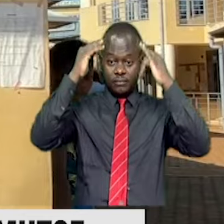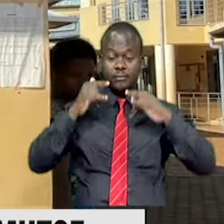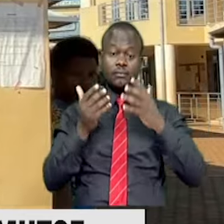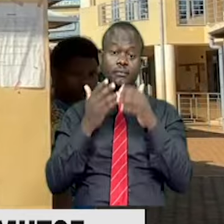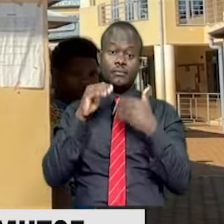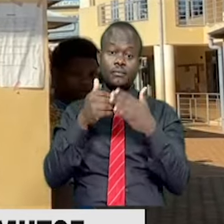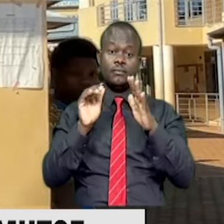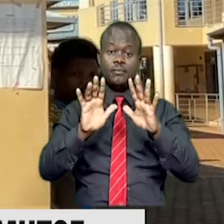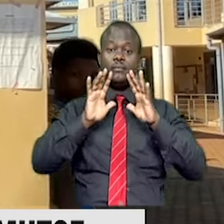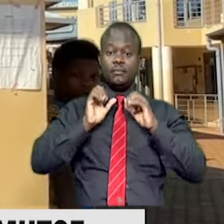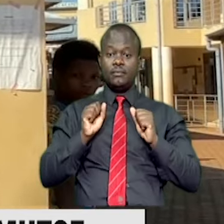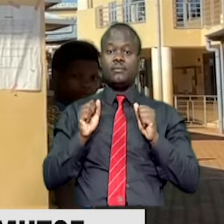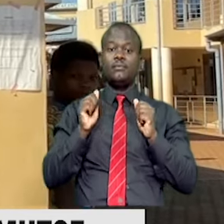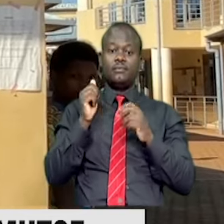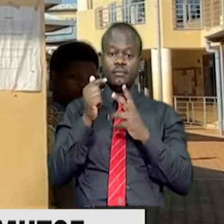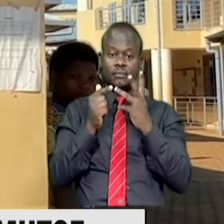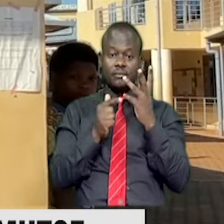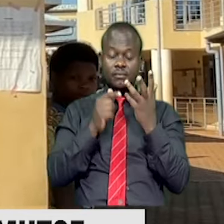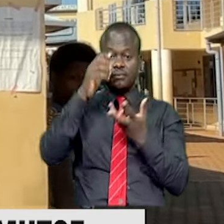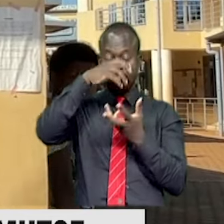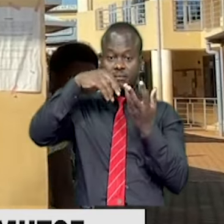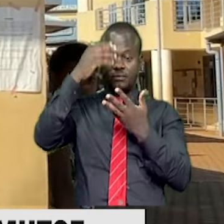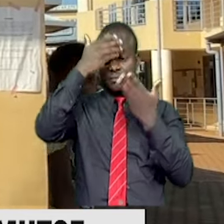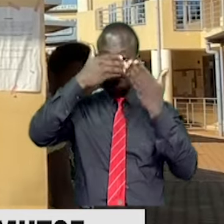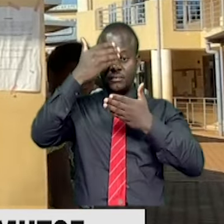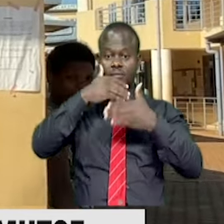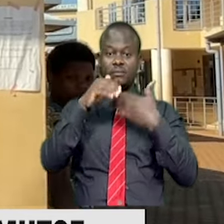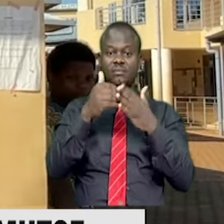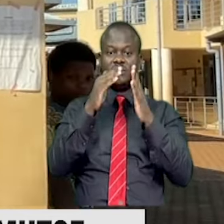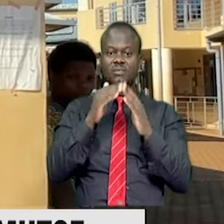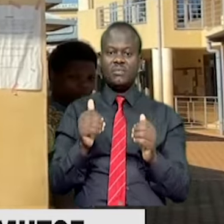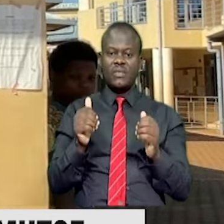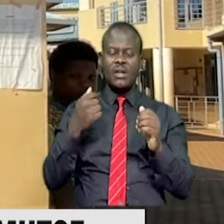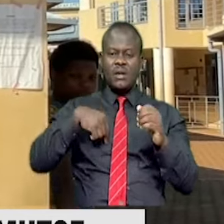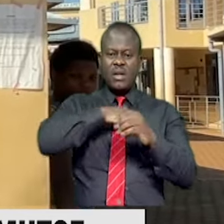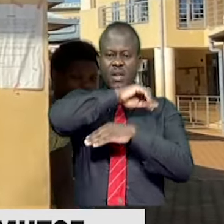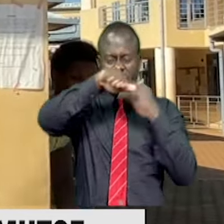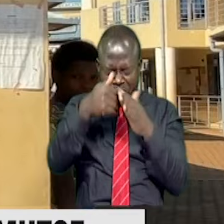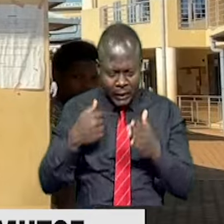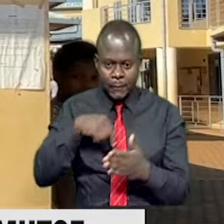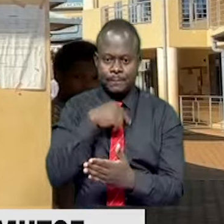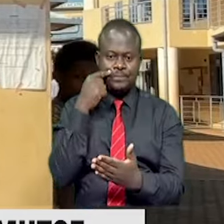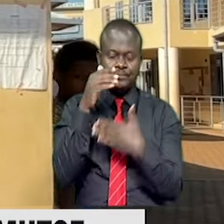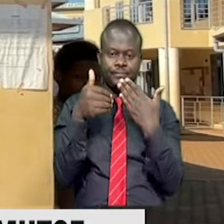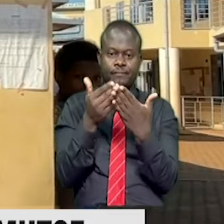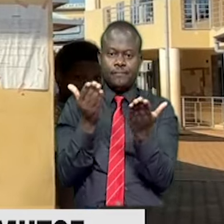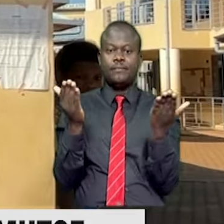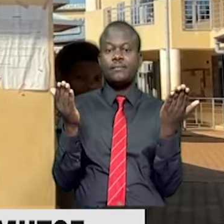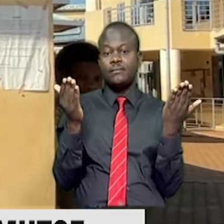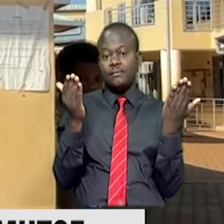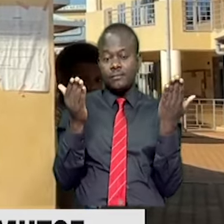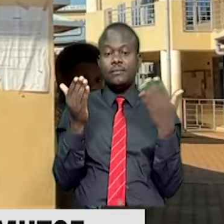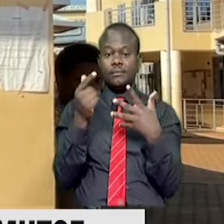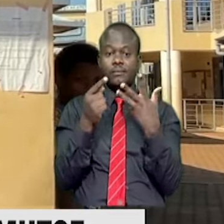nkirinda mbese n'ibihuru byaba hafi y'inzu n'imyoro byose nkabisiba bitewe nuko